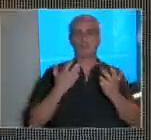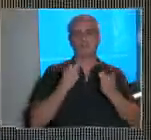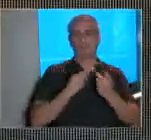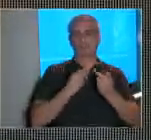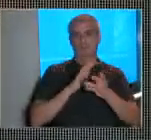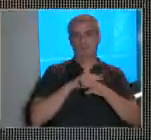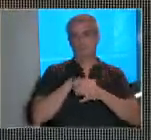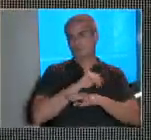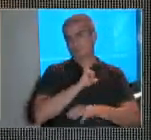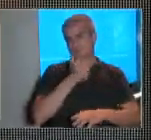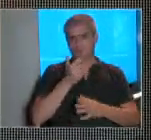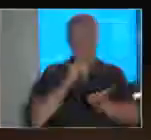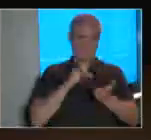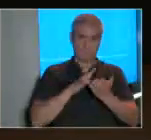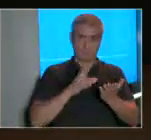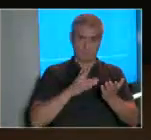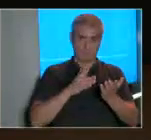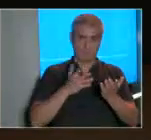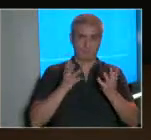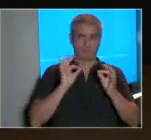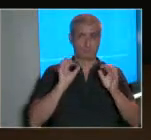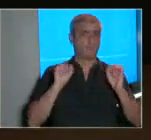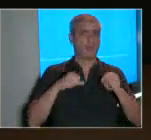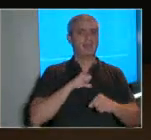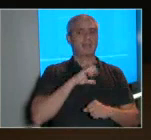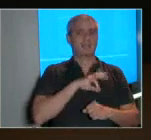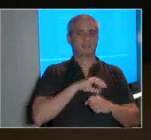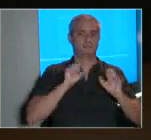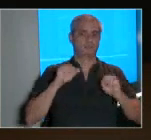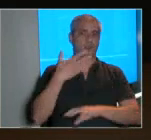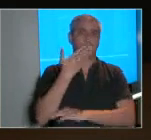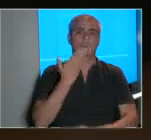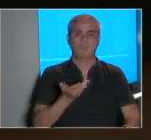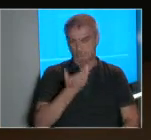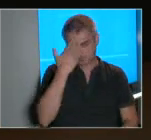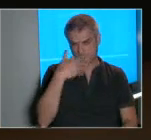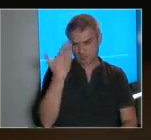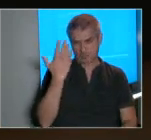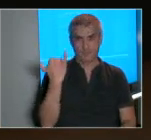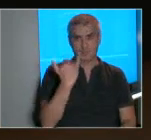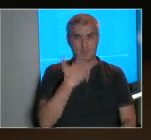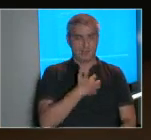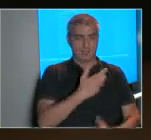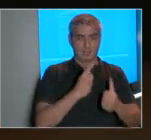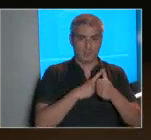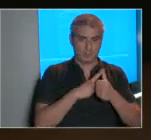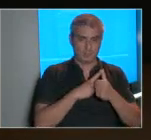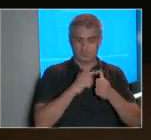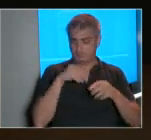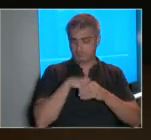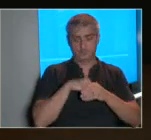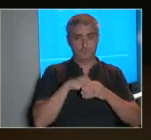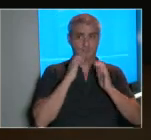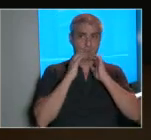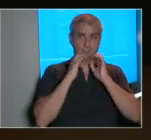השיווקי האפקטיבי ביותר המצוי בידיהם של בעלי אינטרסים השולטים במדינה. זה ידוע, לרוב טייקונים שבבעלותם